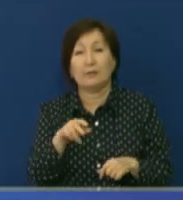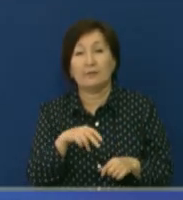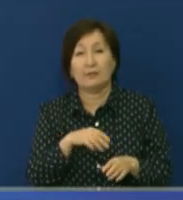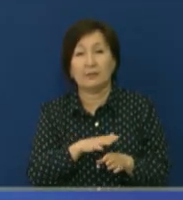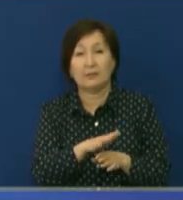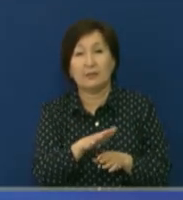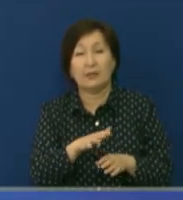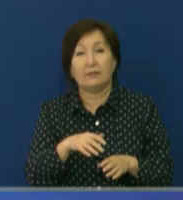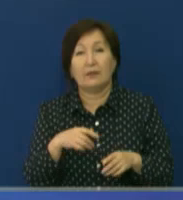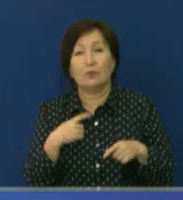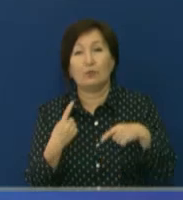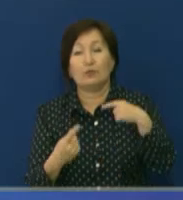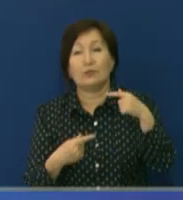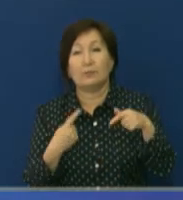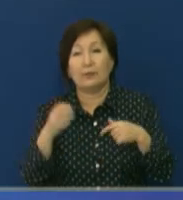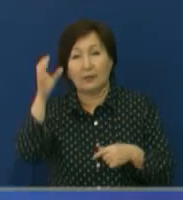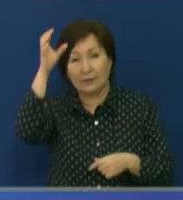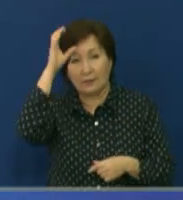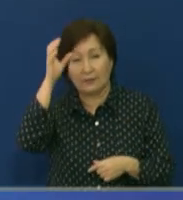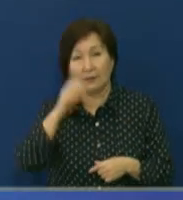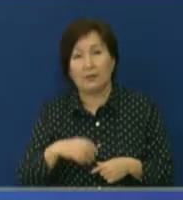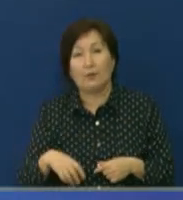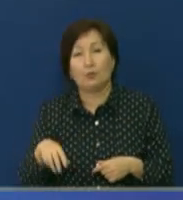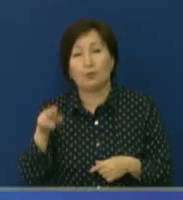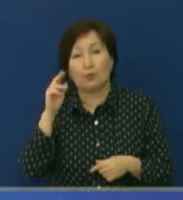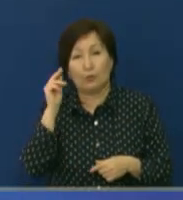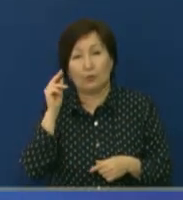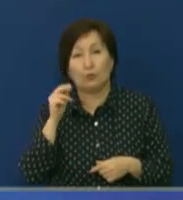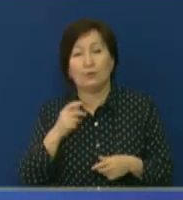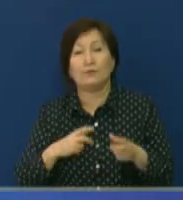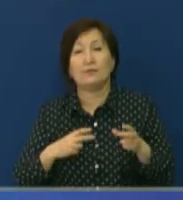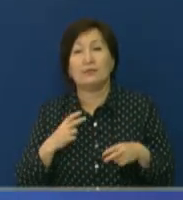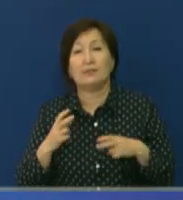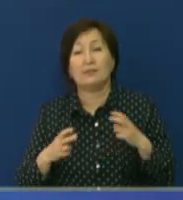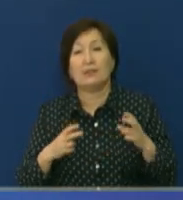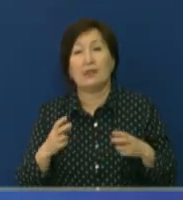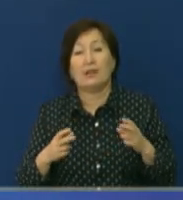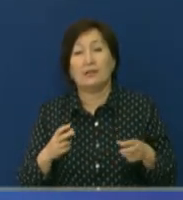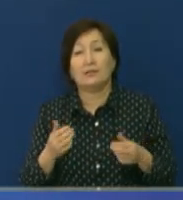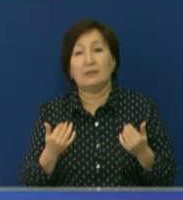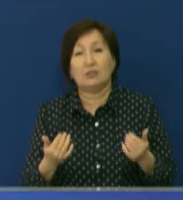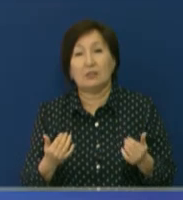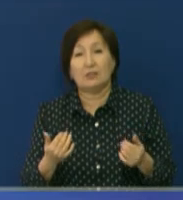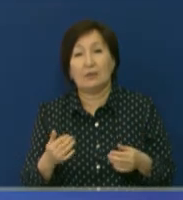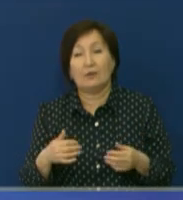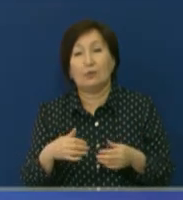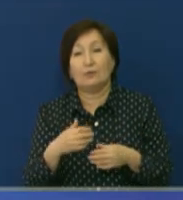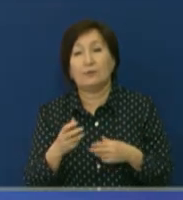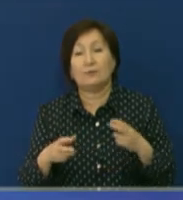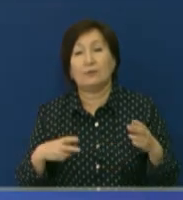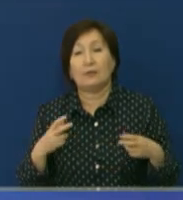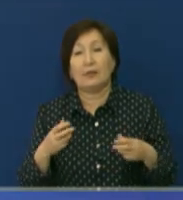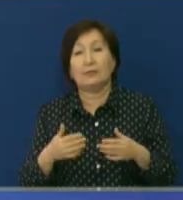научных проектов реализованных учеными университете versi те то стоит отметить что уникальный центр открылся при непосредственной поддержке